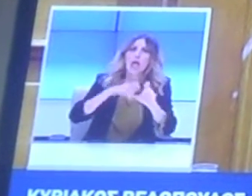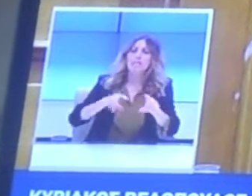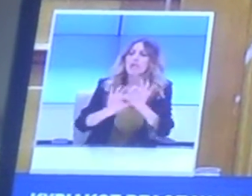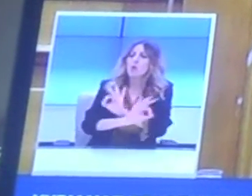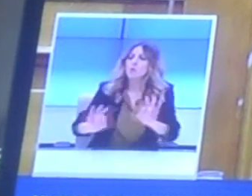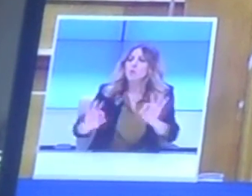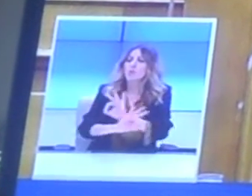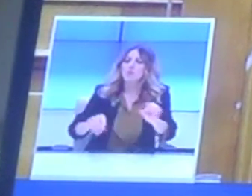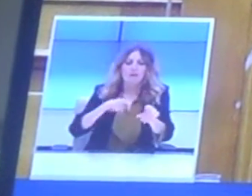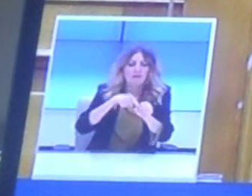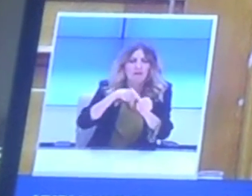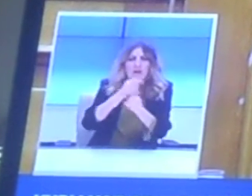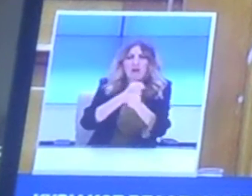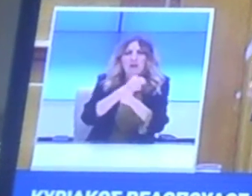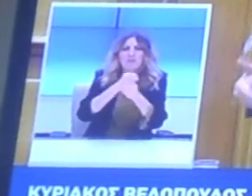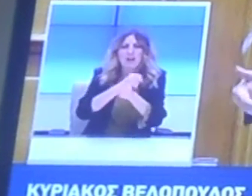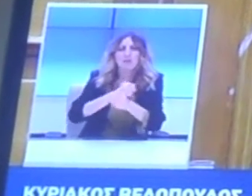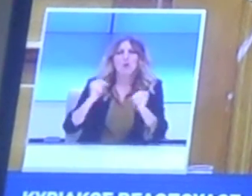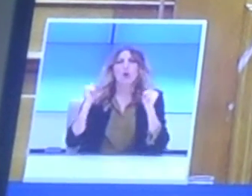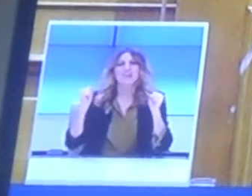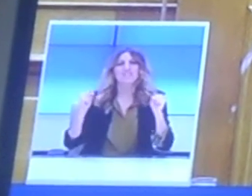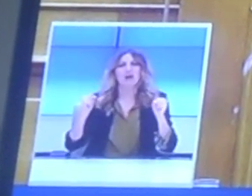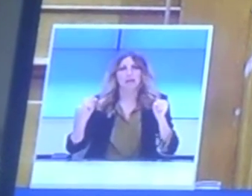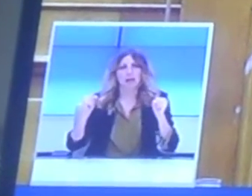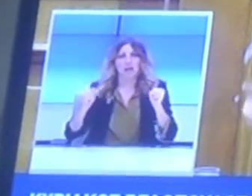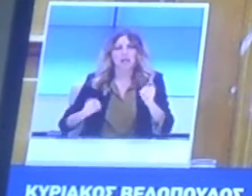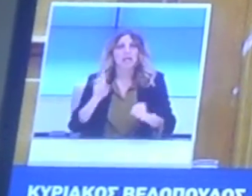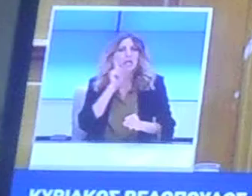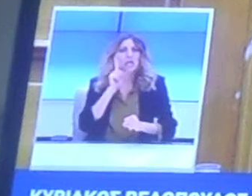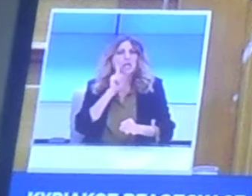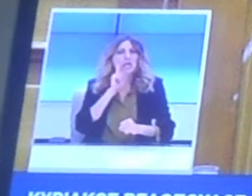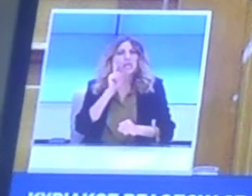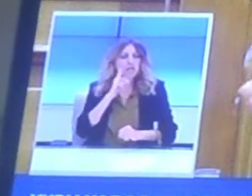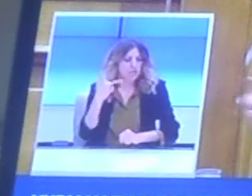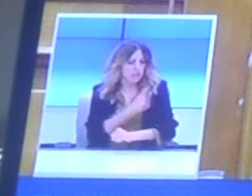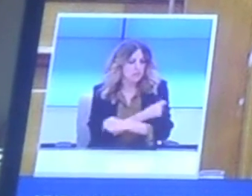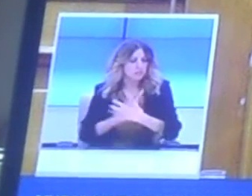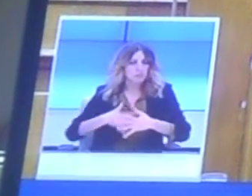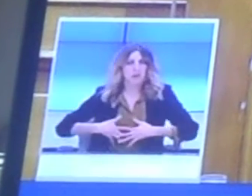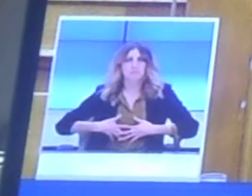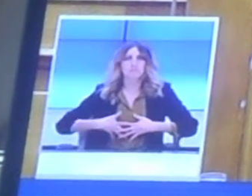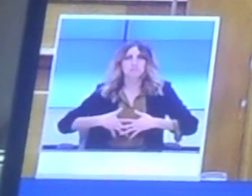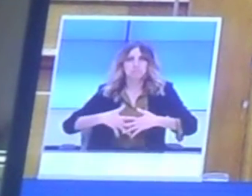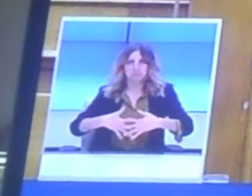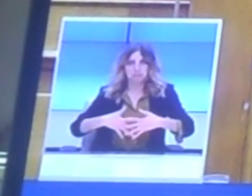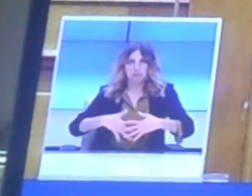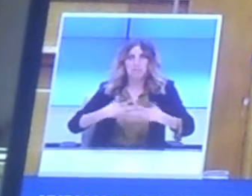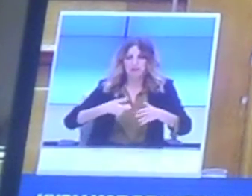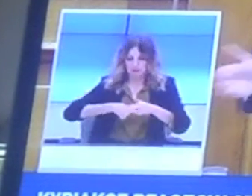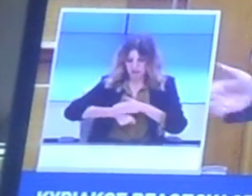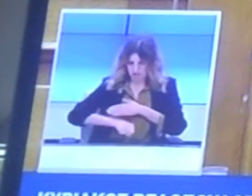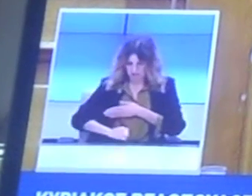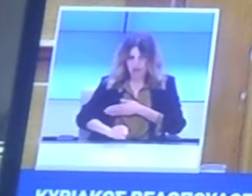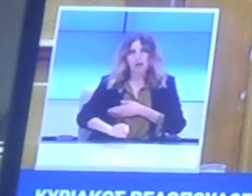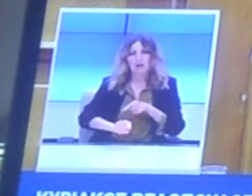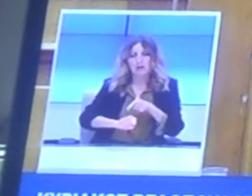όλα ασφαλή. Οι έγκυες μετά από δύο χρόνια που συλλάβανα, τα παιδιά τους βγαίναν χωρίς τέτοια και χωρίς πόδια. Σέρια